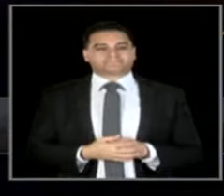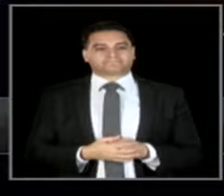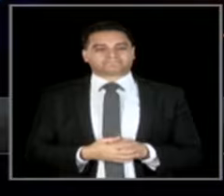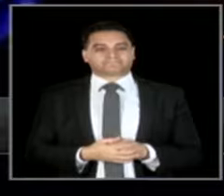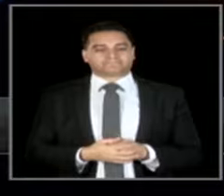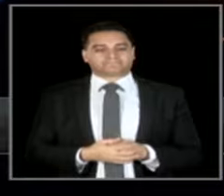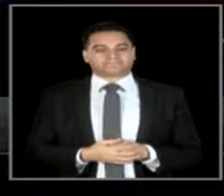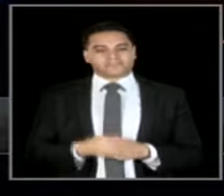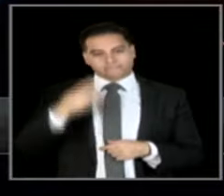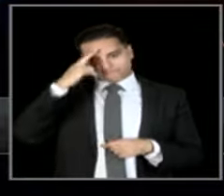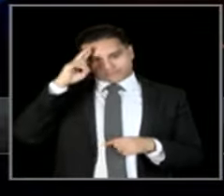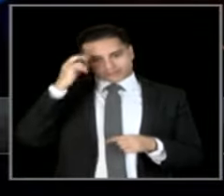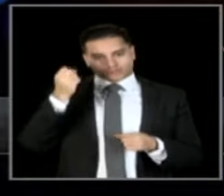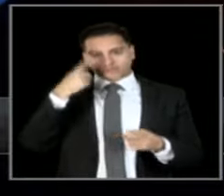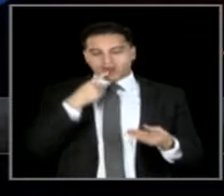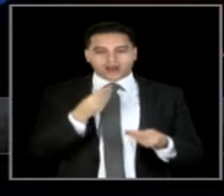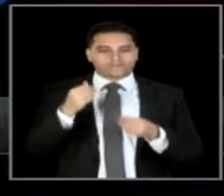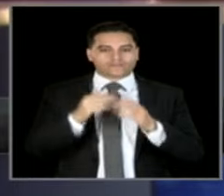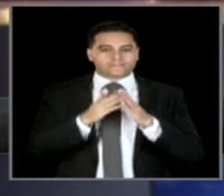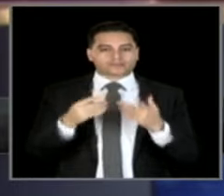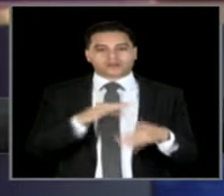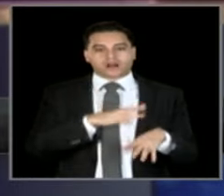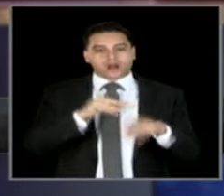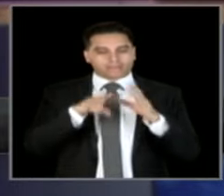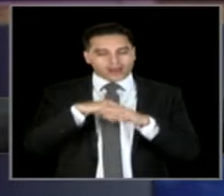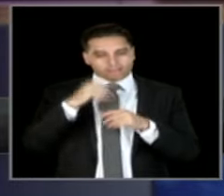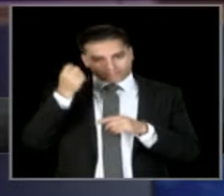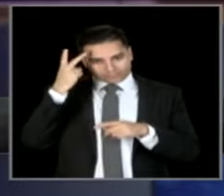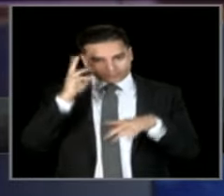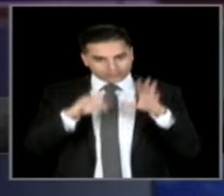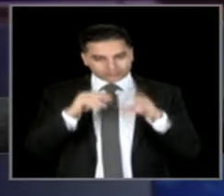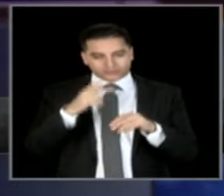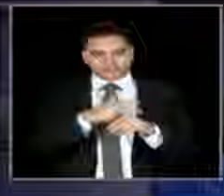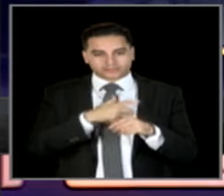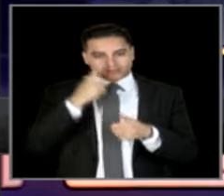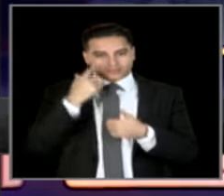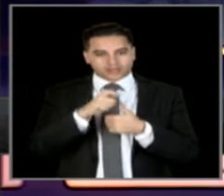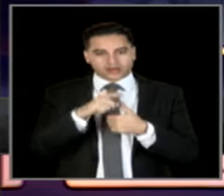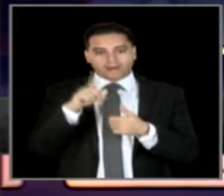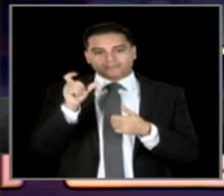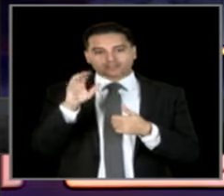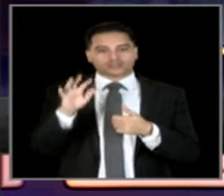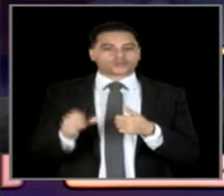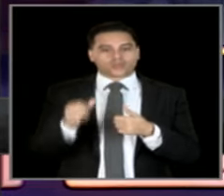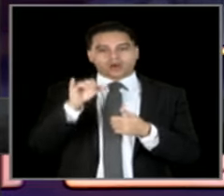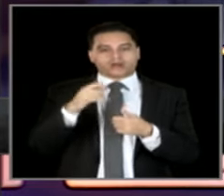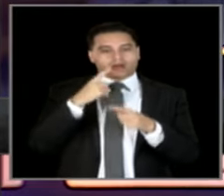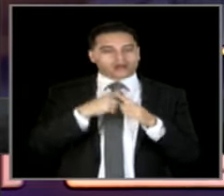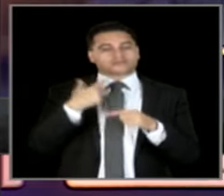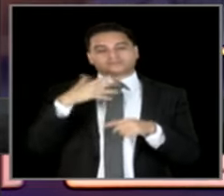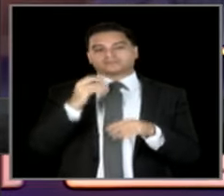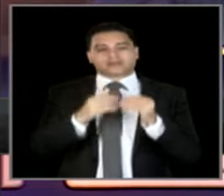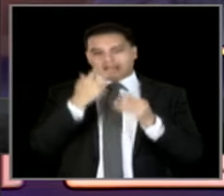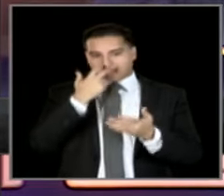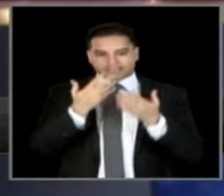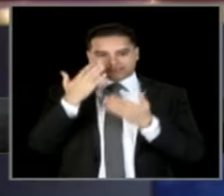كونتر من هو الشاعر المصري الراحل مؤلف قصيده ذكر دين شواي حفظ ابراهيم غلط امبراطوريه قديمه